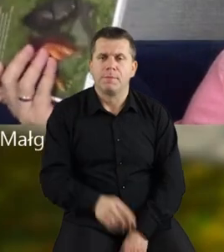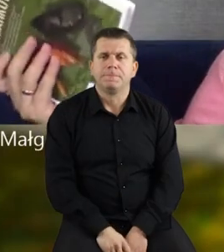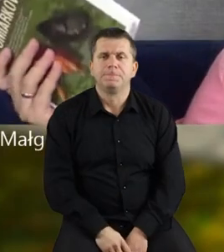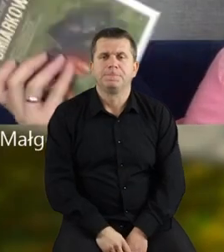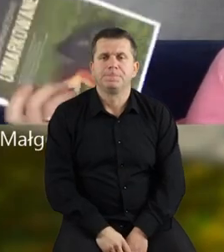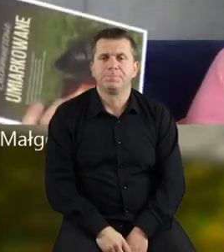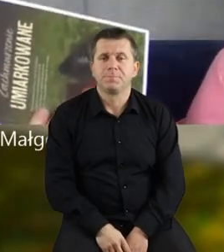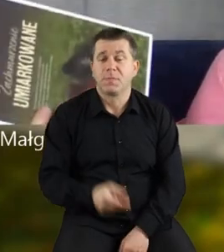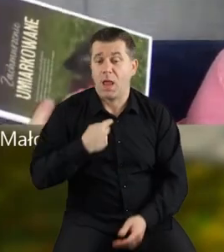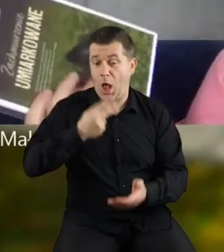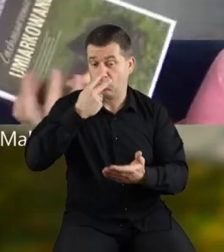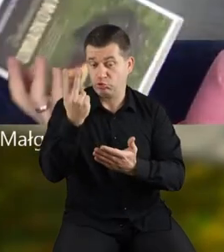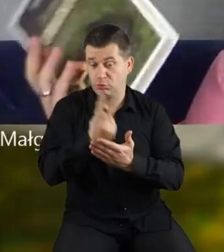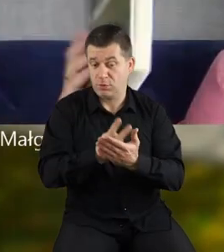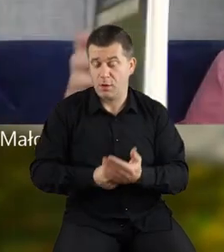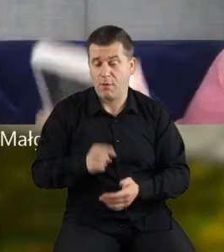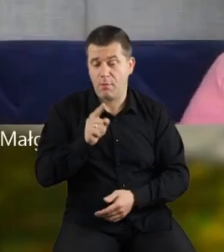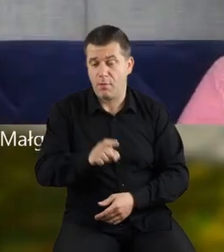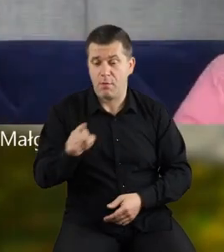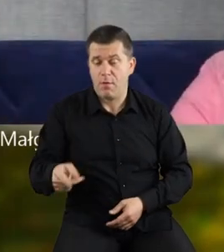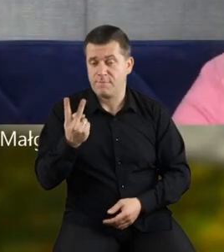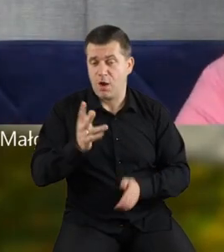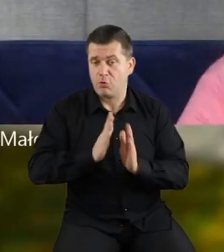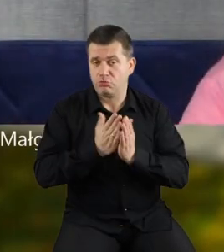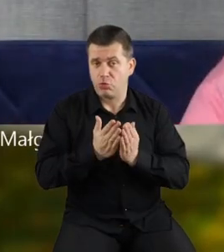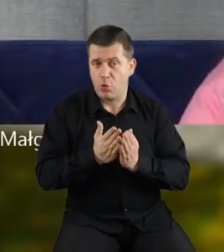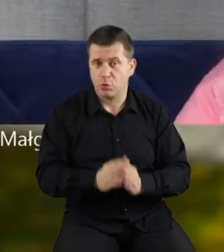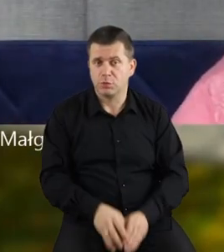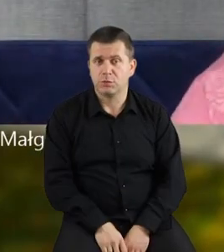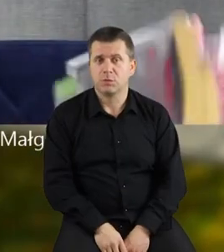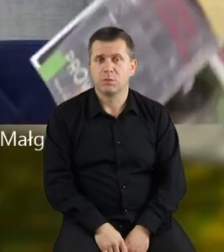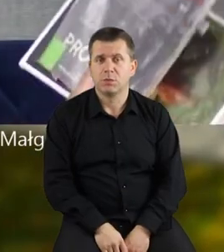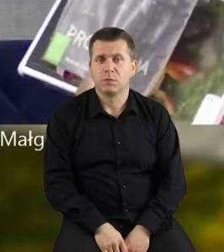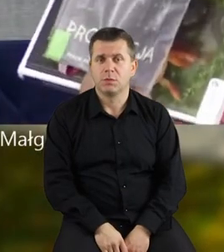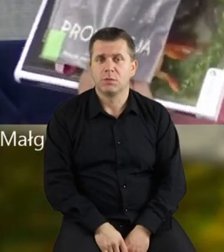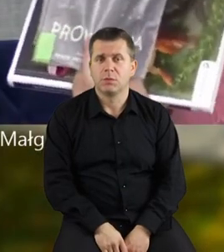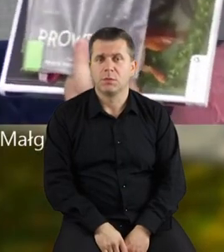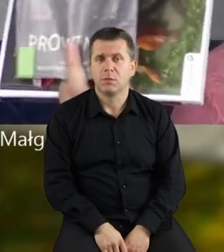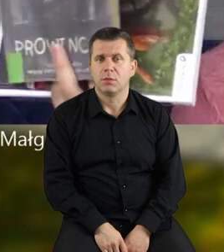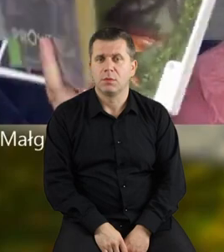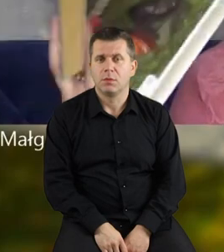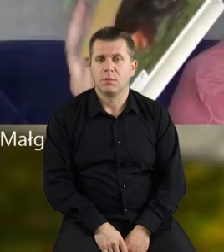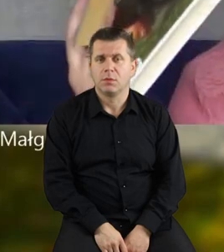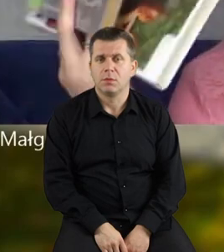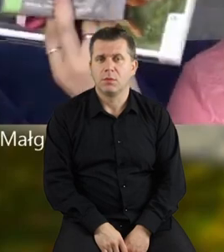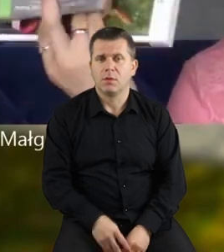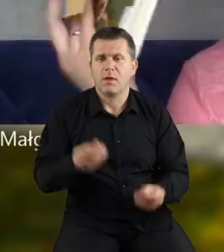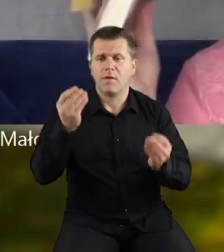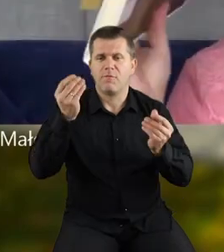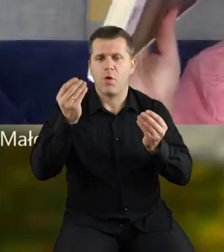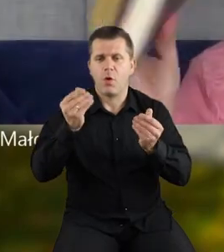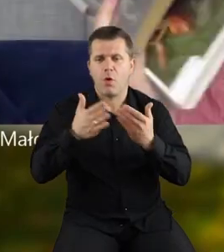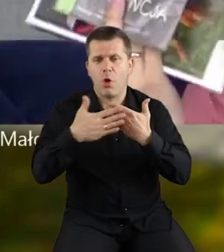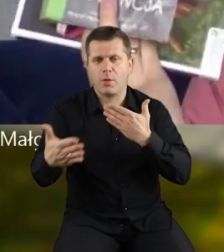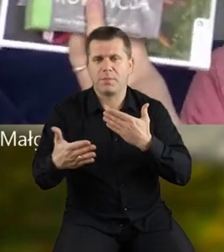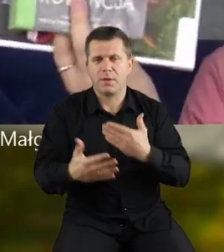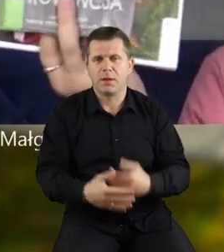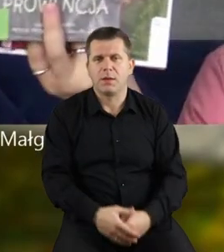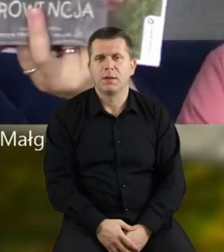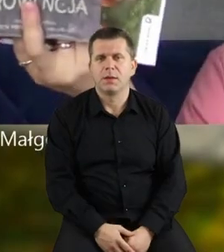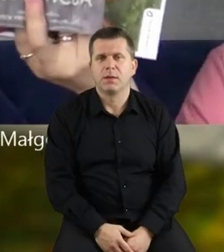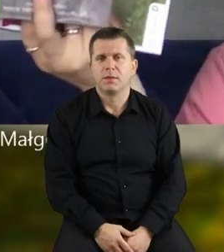roku. Kiedy czytam je obie, te książki, to folia odbija światło, niestety,